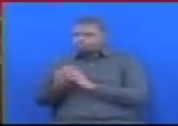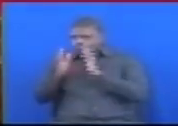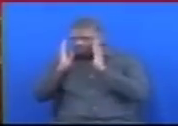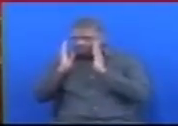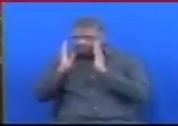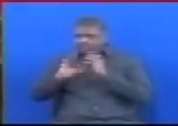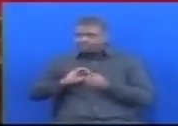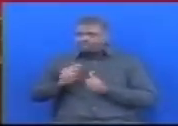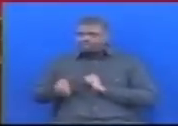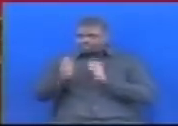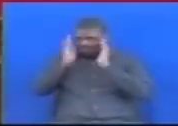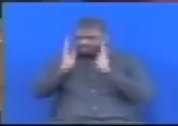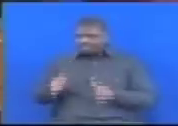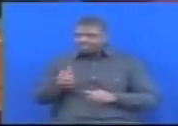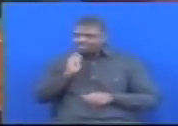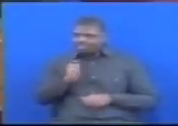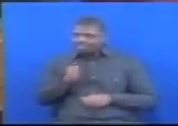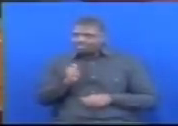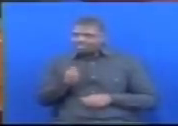Spika